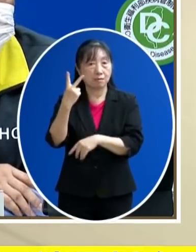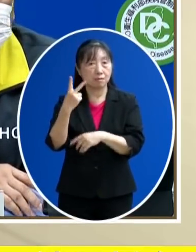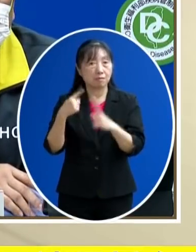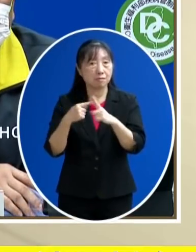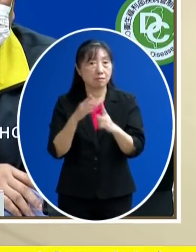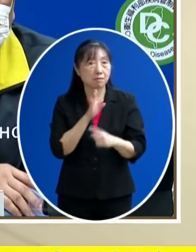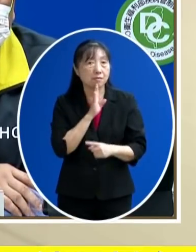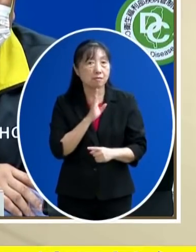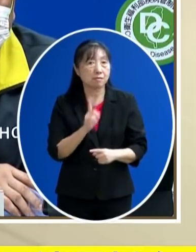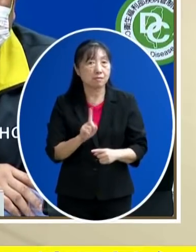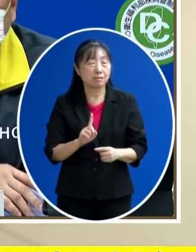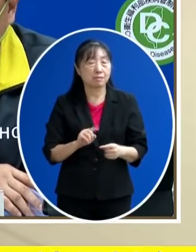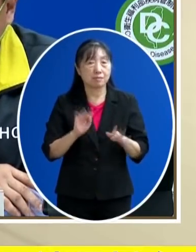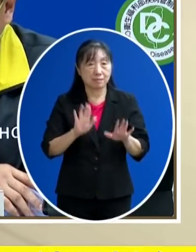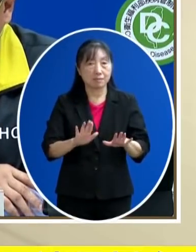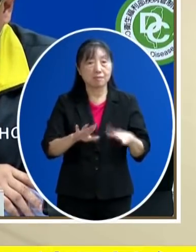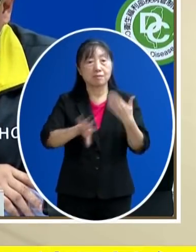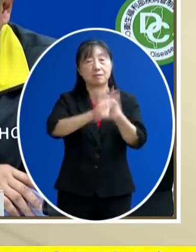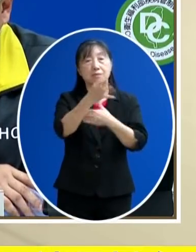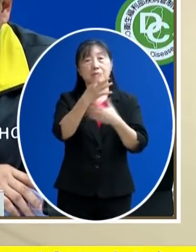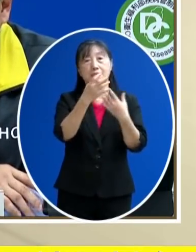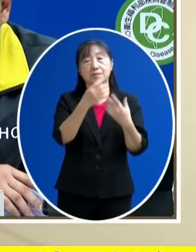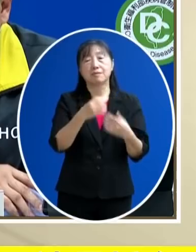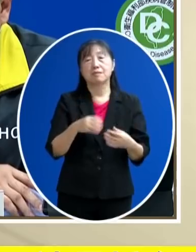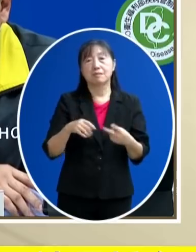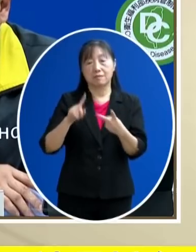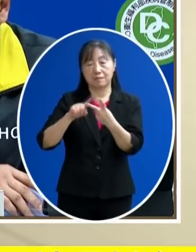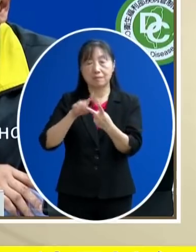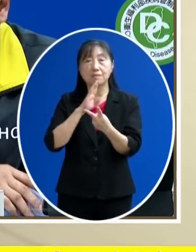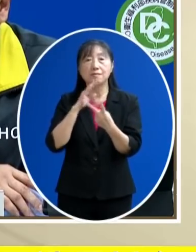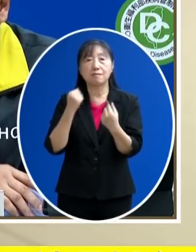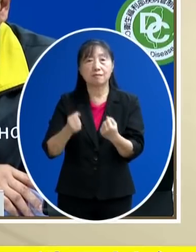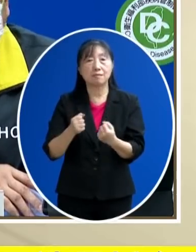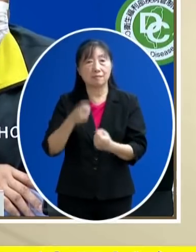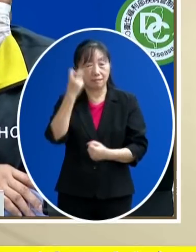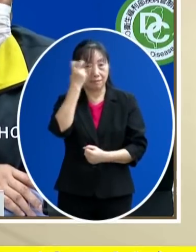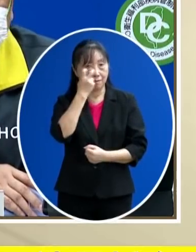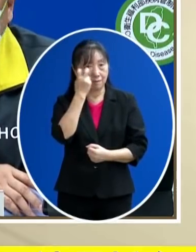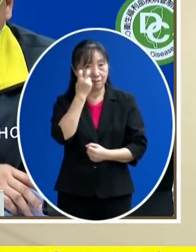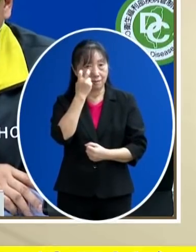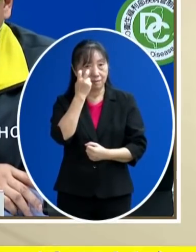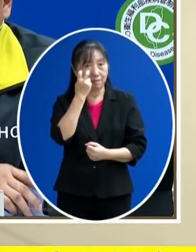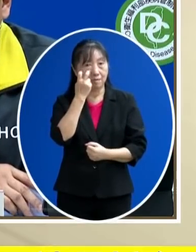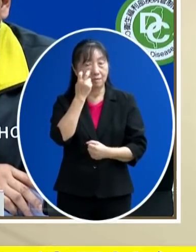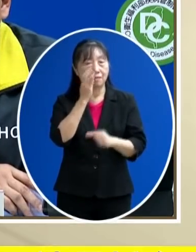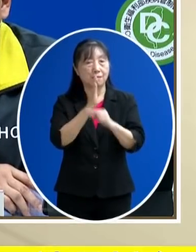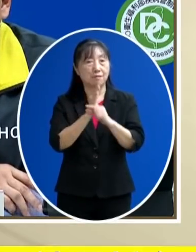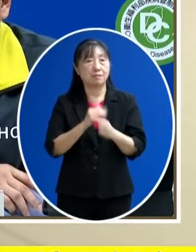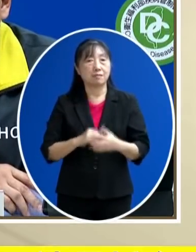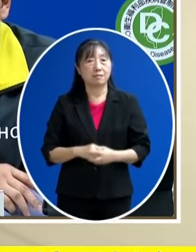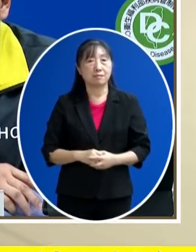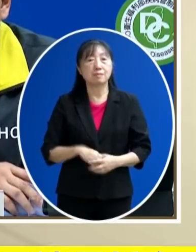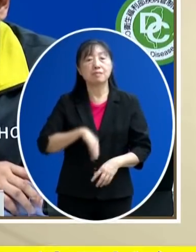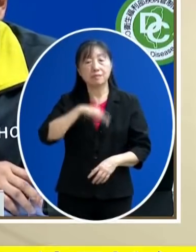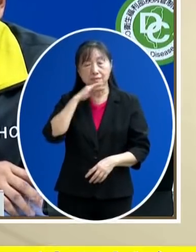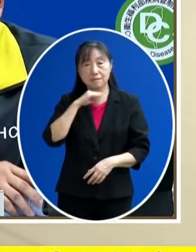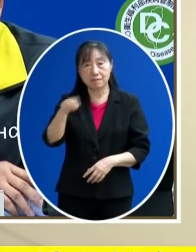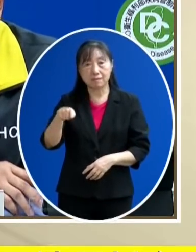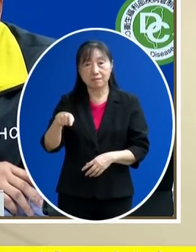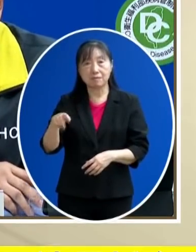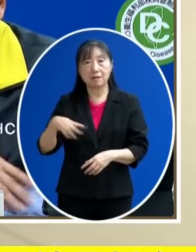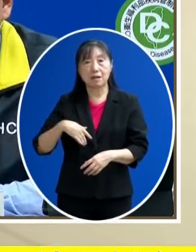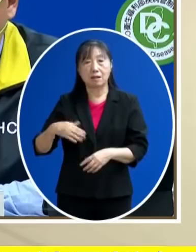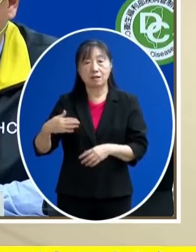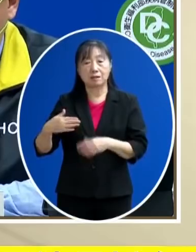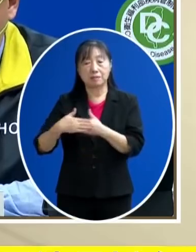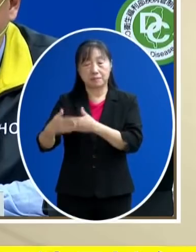是目前还在国外，另外一位是目前在监测的期间，那会在他的监测期满的